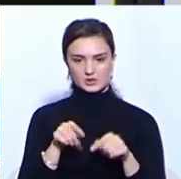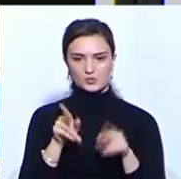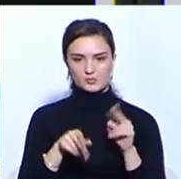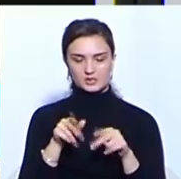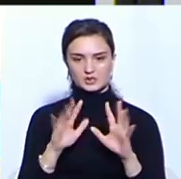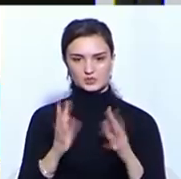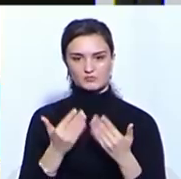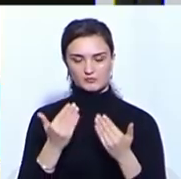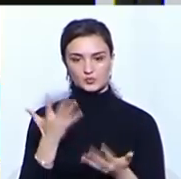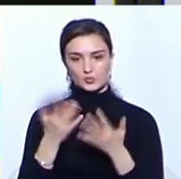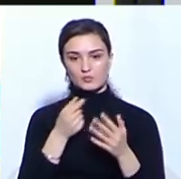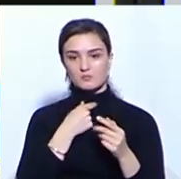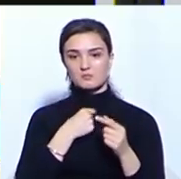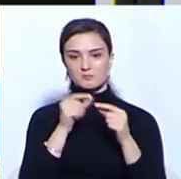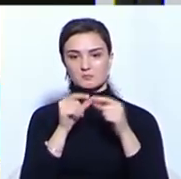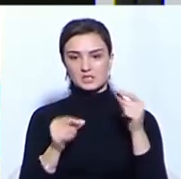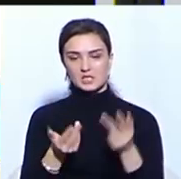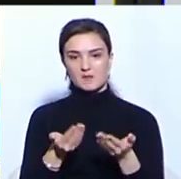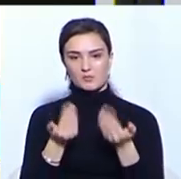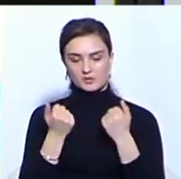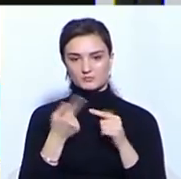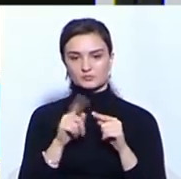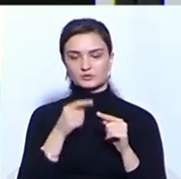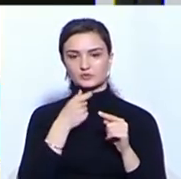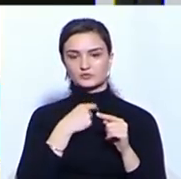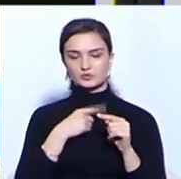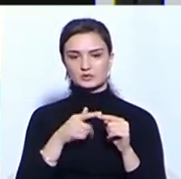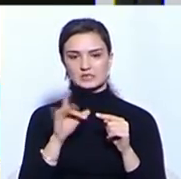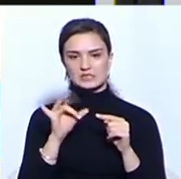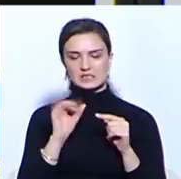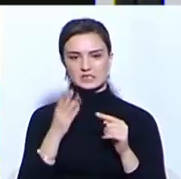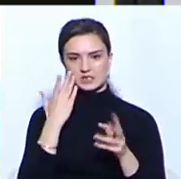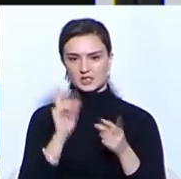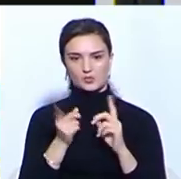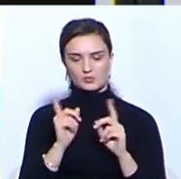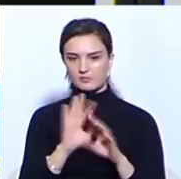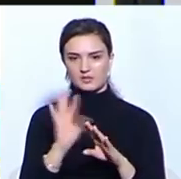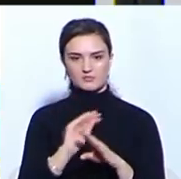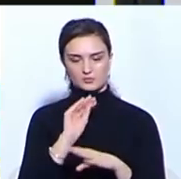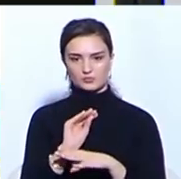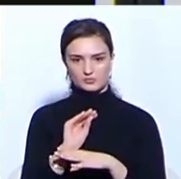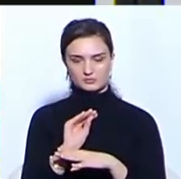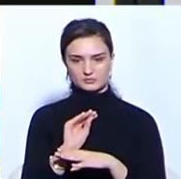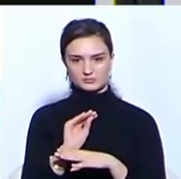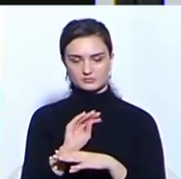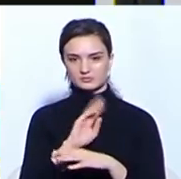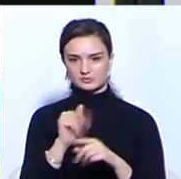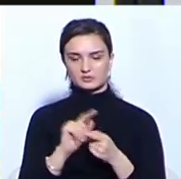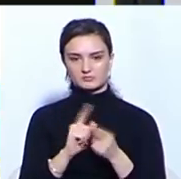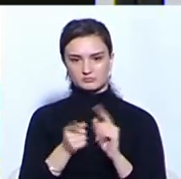ოპერაციის შემდეგ. მაგრამ თუ მილი ამოღებულია, მაშინ საშუალო გარე ორსულობის რისკი რეალურად არ მატულობს